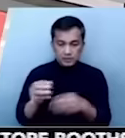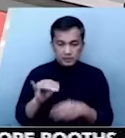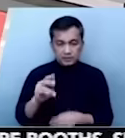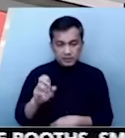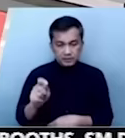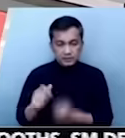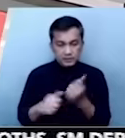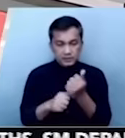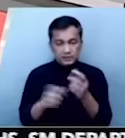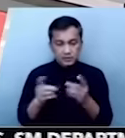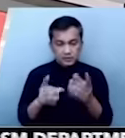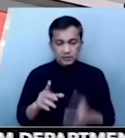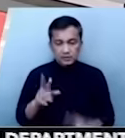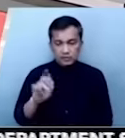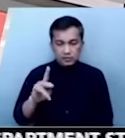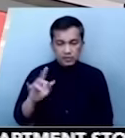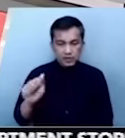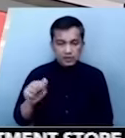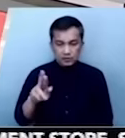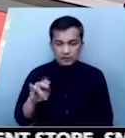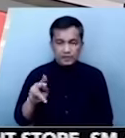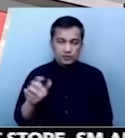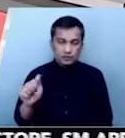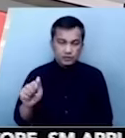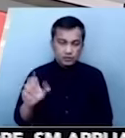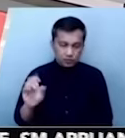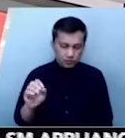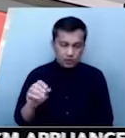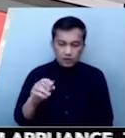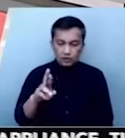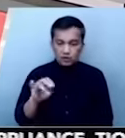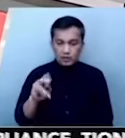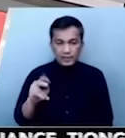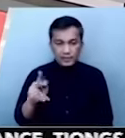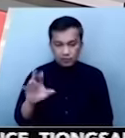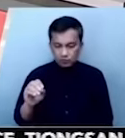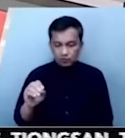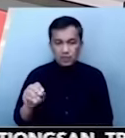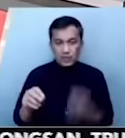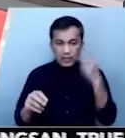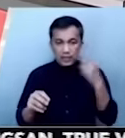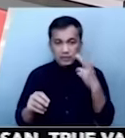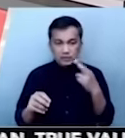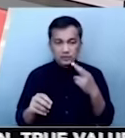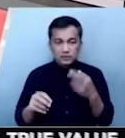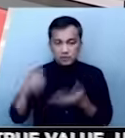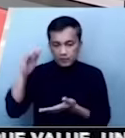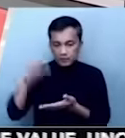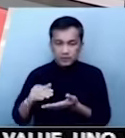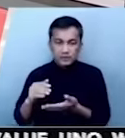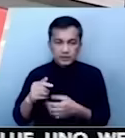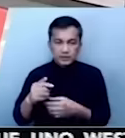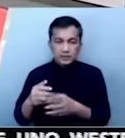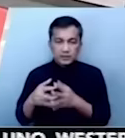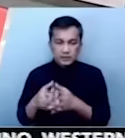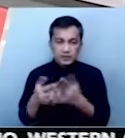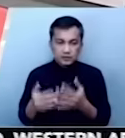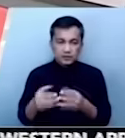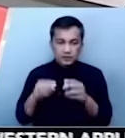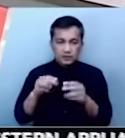Director Rodela Romero. Isa raw sa mga dahilan ang pagbaba ng oil inventory ng Amerika ngayong winter season dahil sa